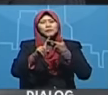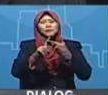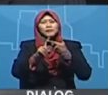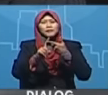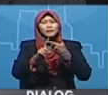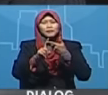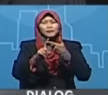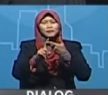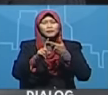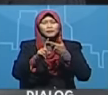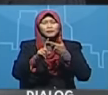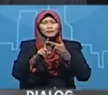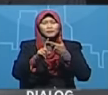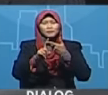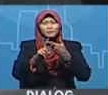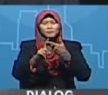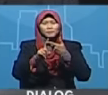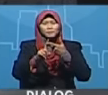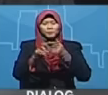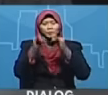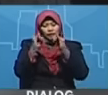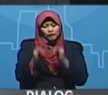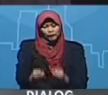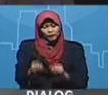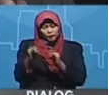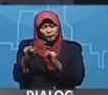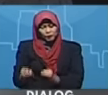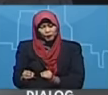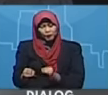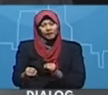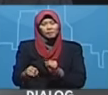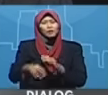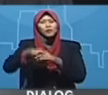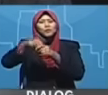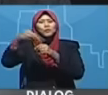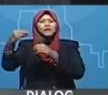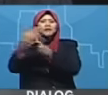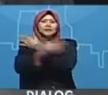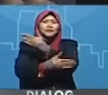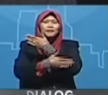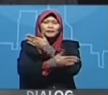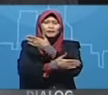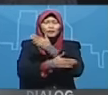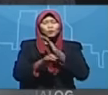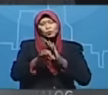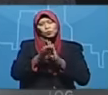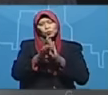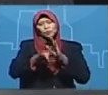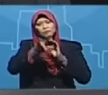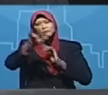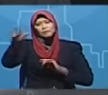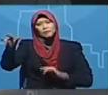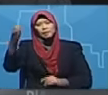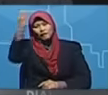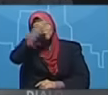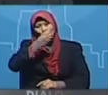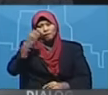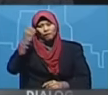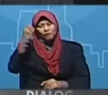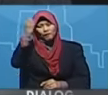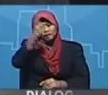ni atau individu ataupun kumpulan yang keluar negara. Contohnya ke Eropah dan sebagainya, kita juga dapat